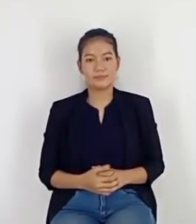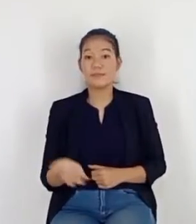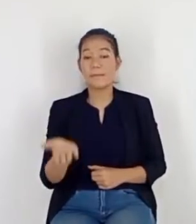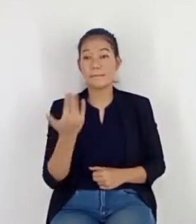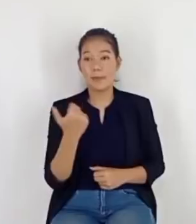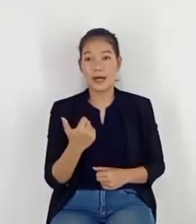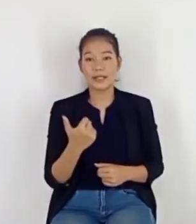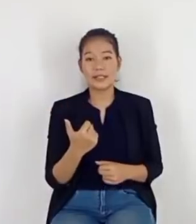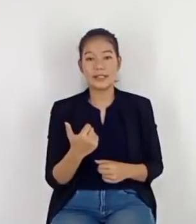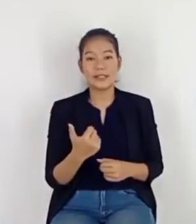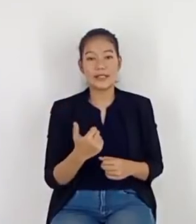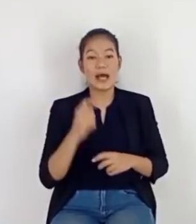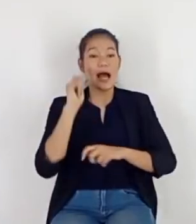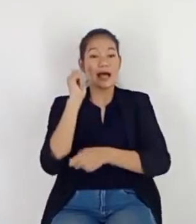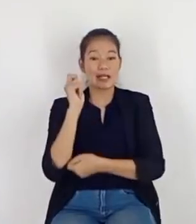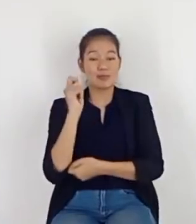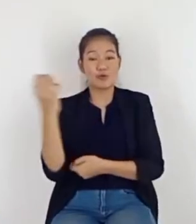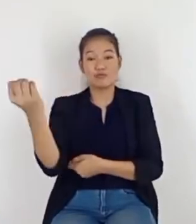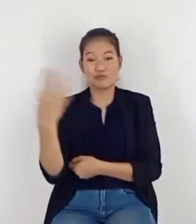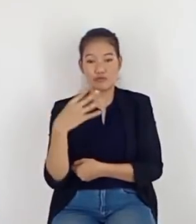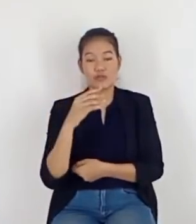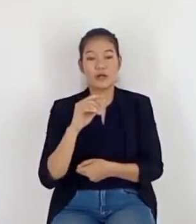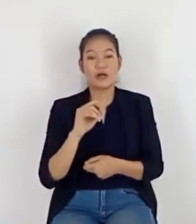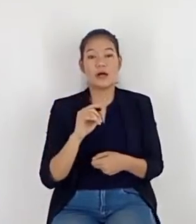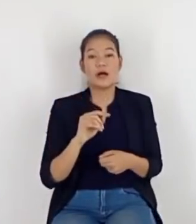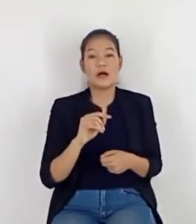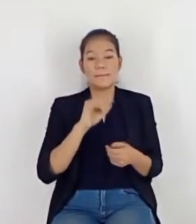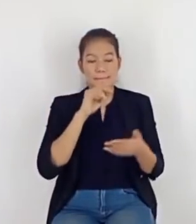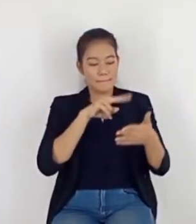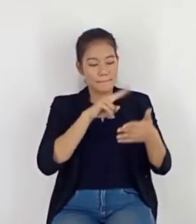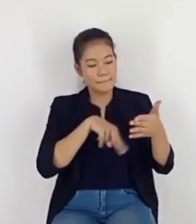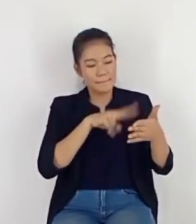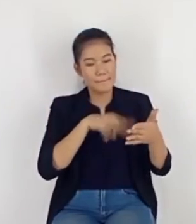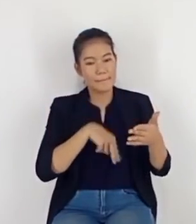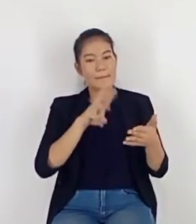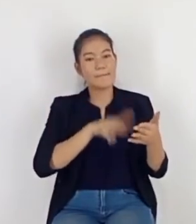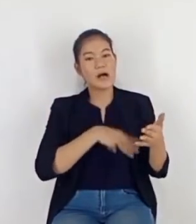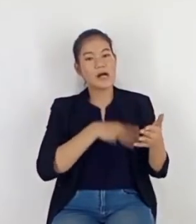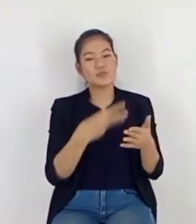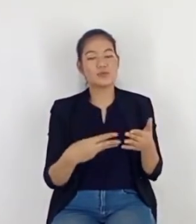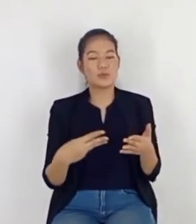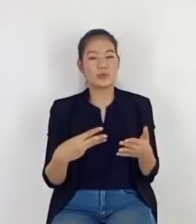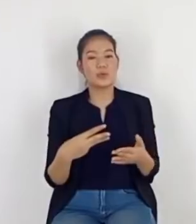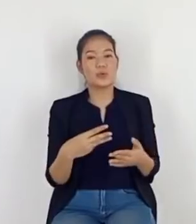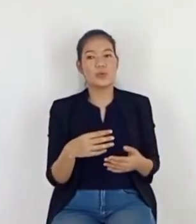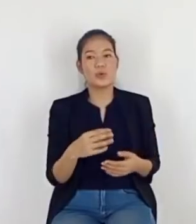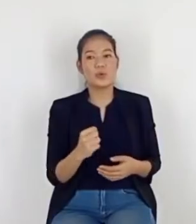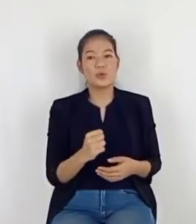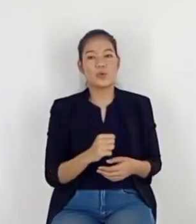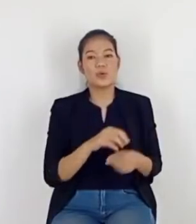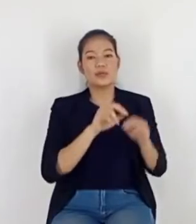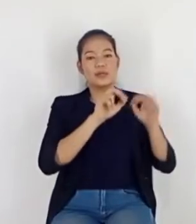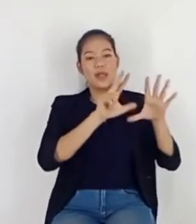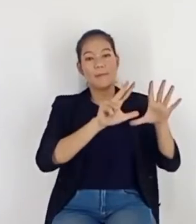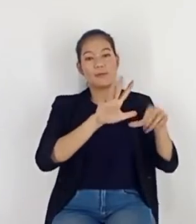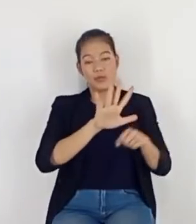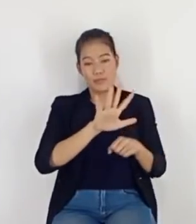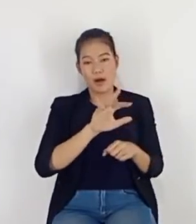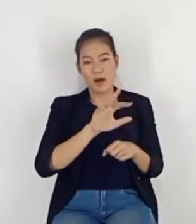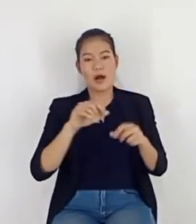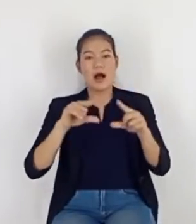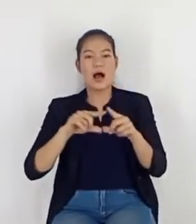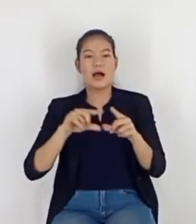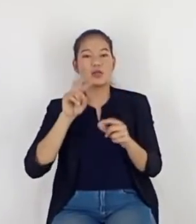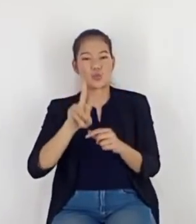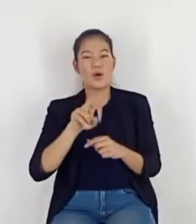Marilah kita menanggapi bacaan pertama tadi dengan membacakan Mazmur pasal 85 ayat 2